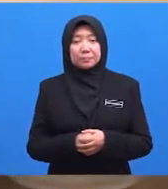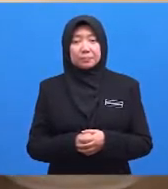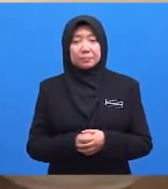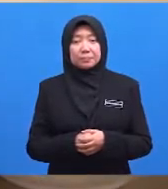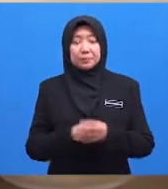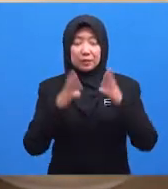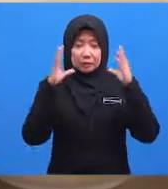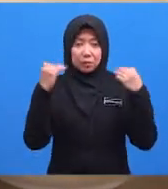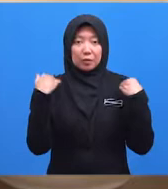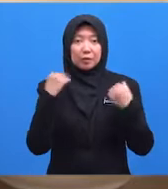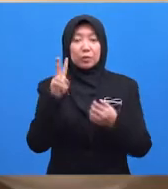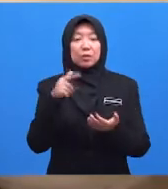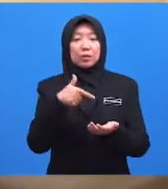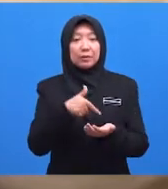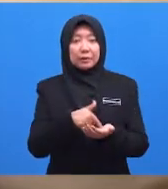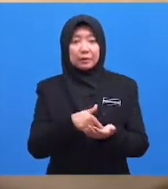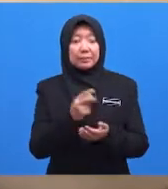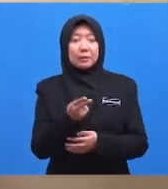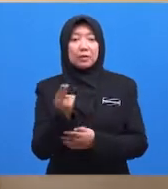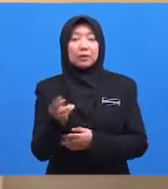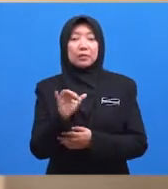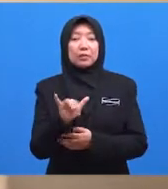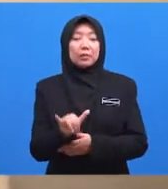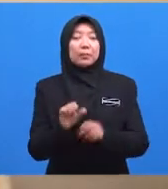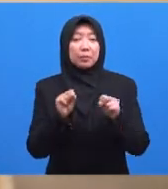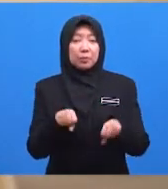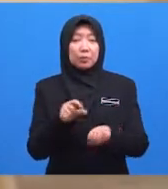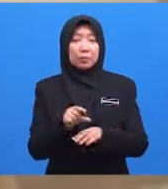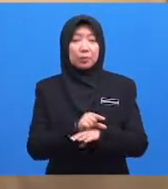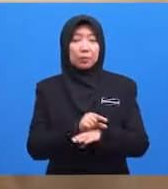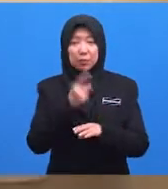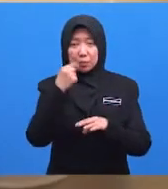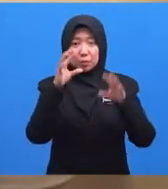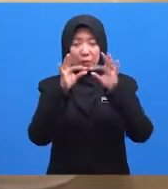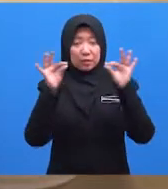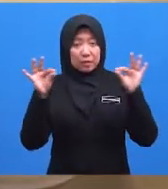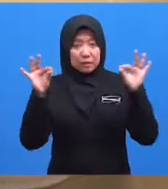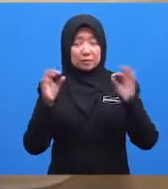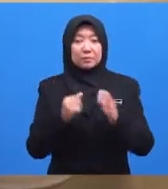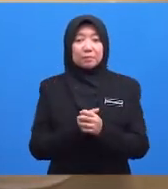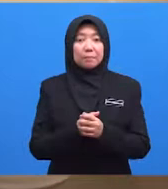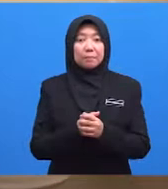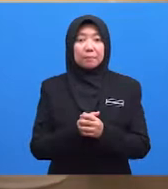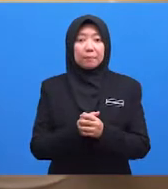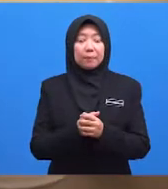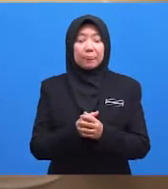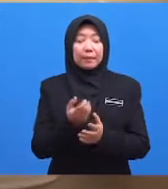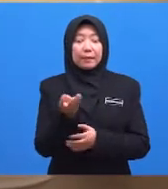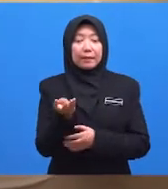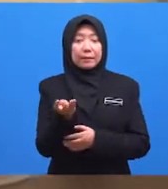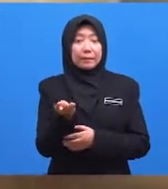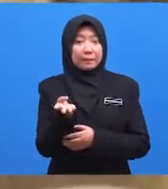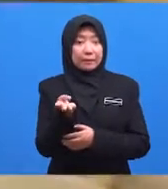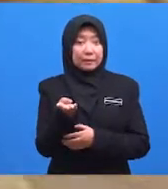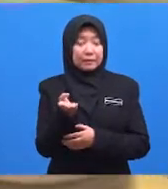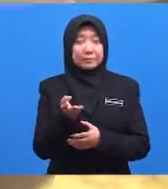Cikgu ada dua lagi bahan yang boleh digunakan untuk menghias ayam panggang madu, iaitu bijan, bijan